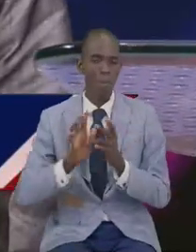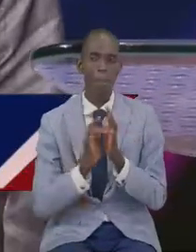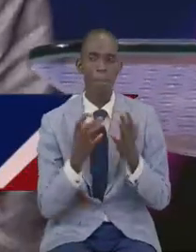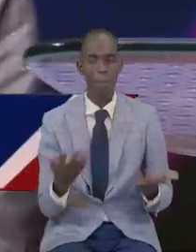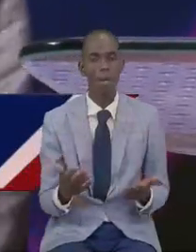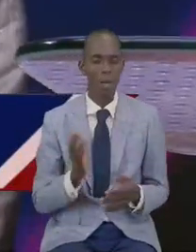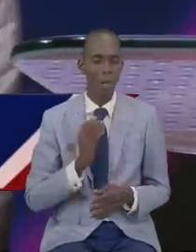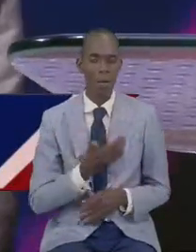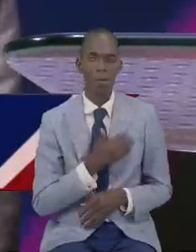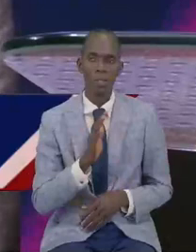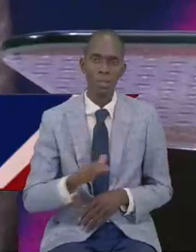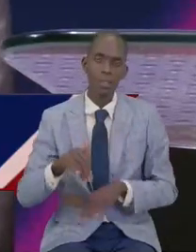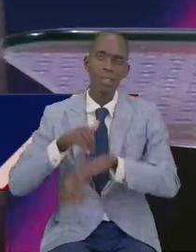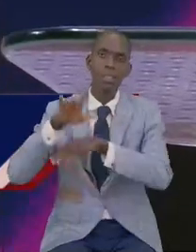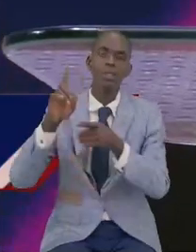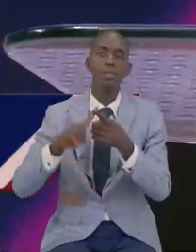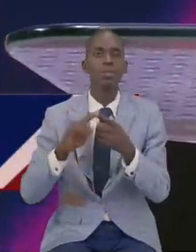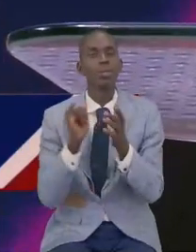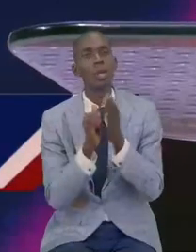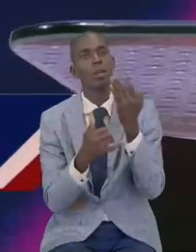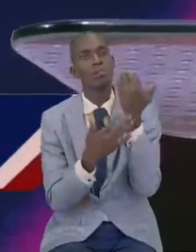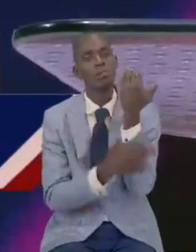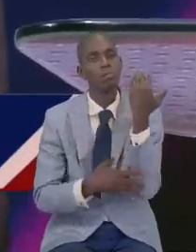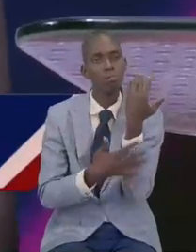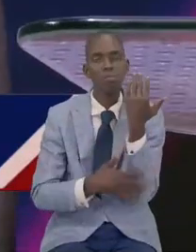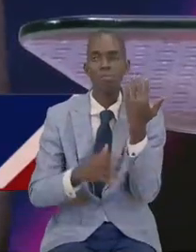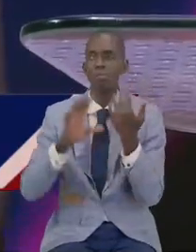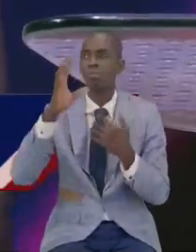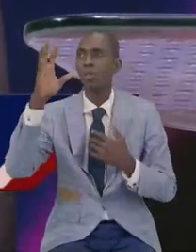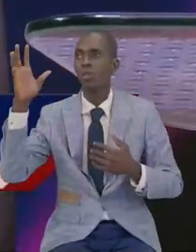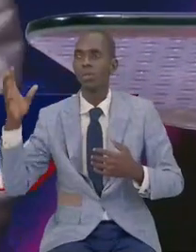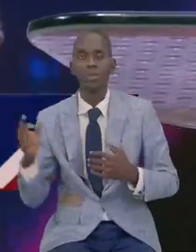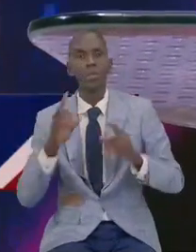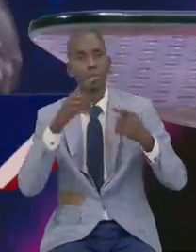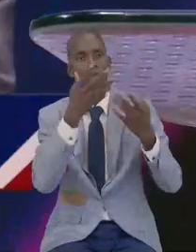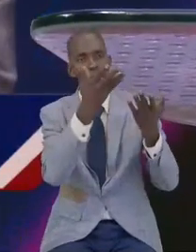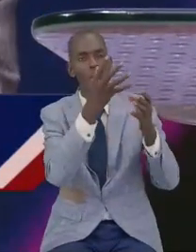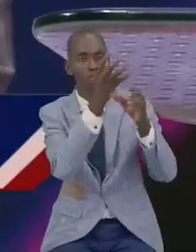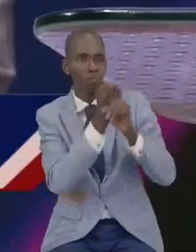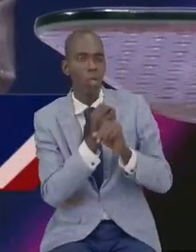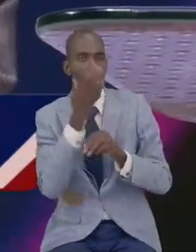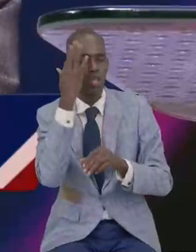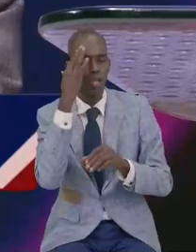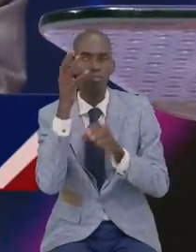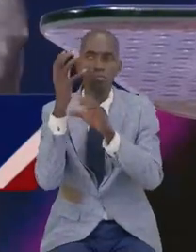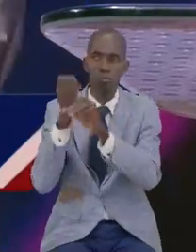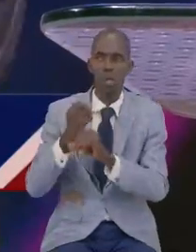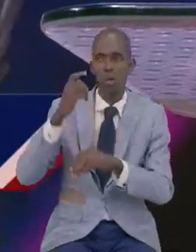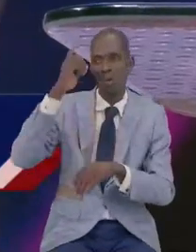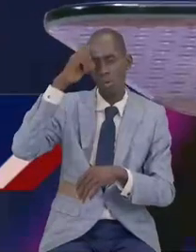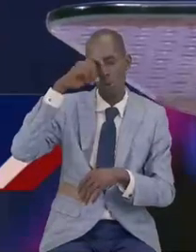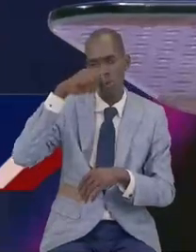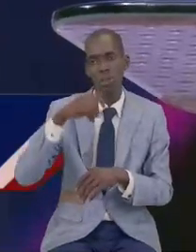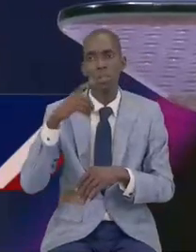Oui, peut envoyer son enfant à tel pays pour apprendre, pour